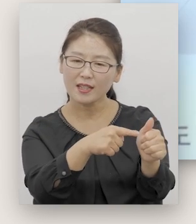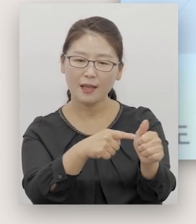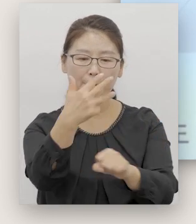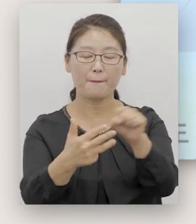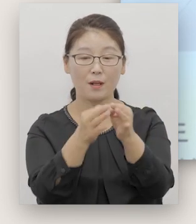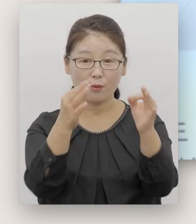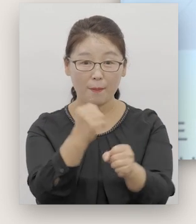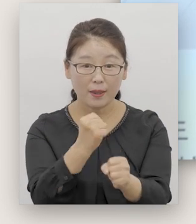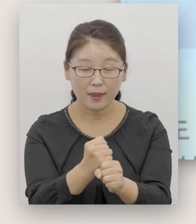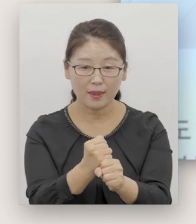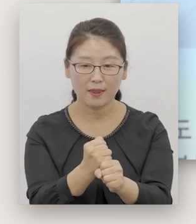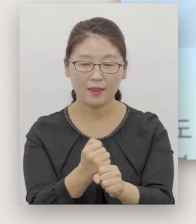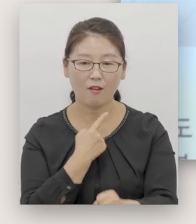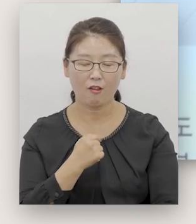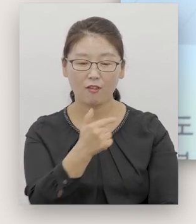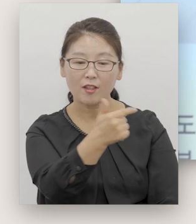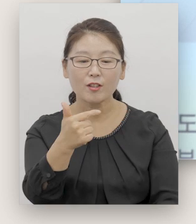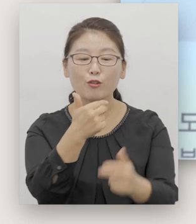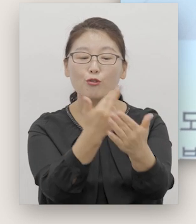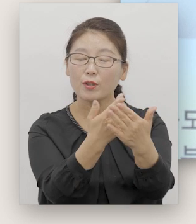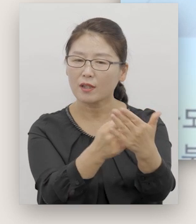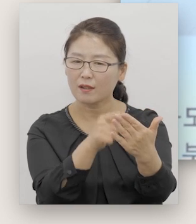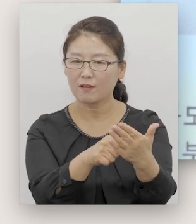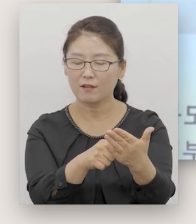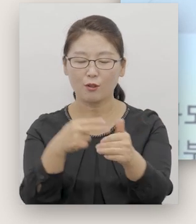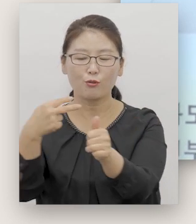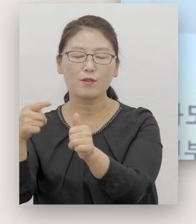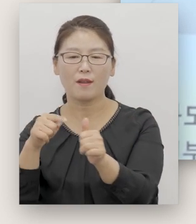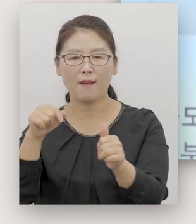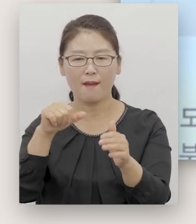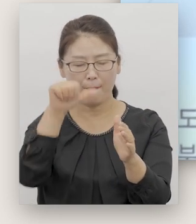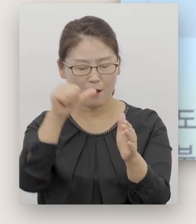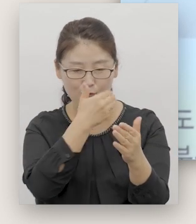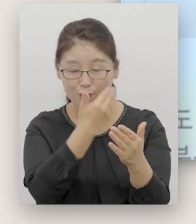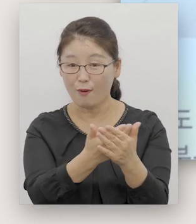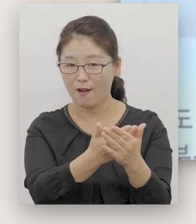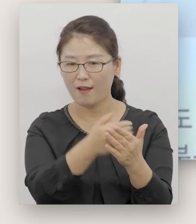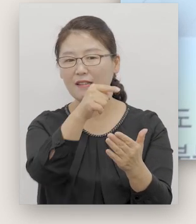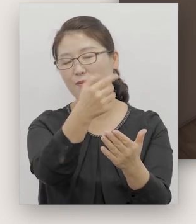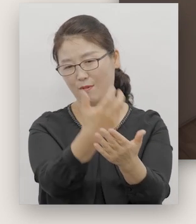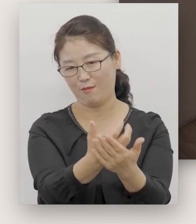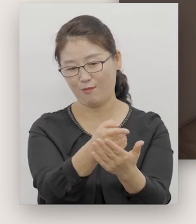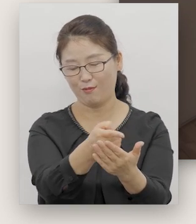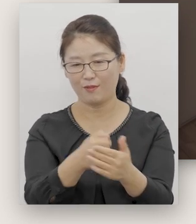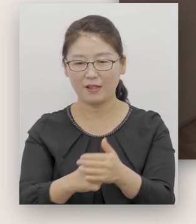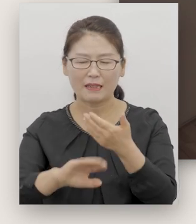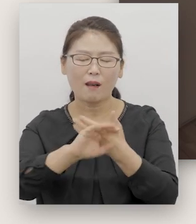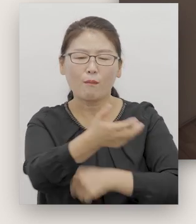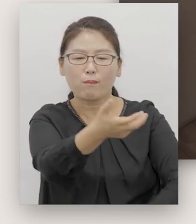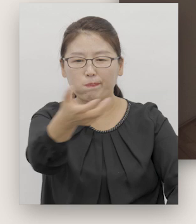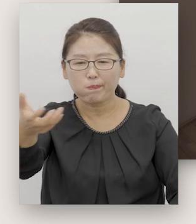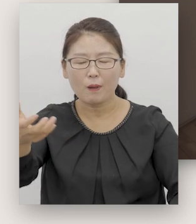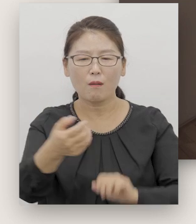작업이고 여러 곳에서 전시가 되는 과정 속에서 운송 중에 그 유리가 금이